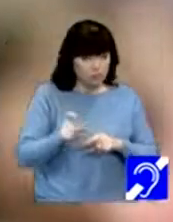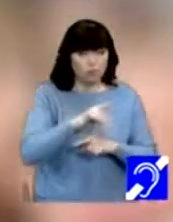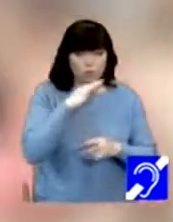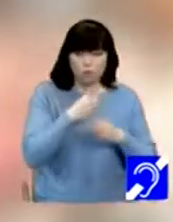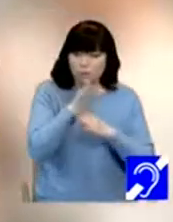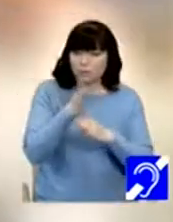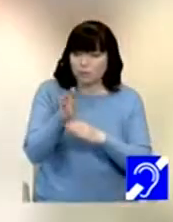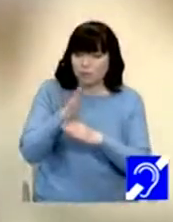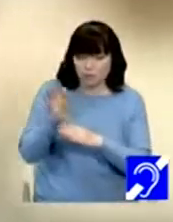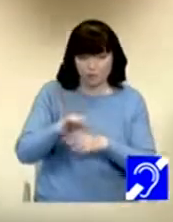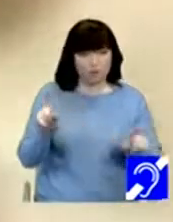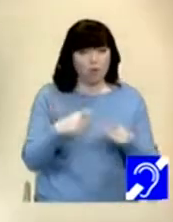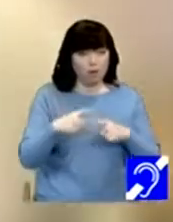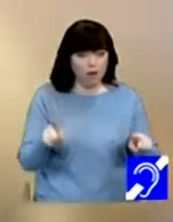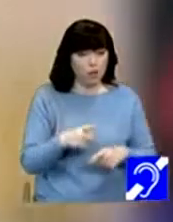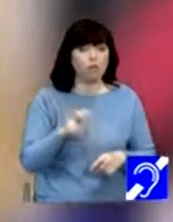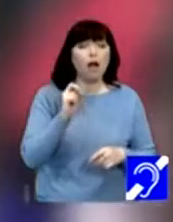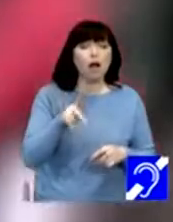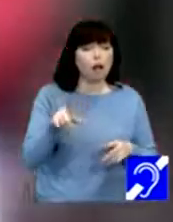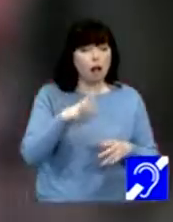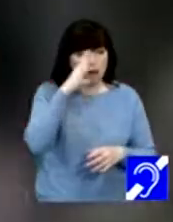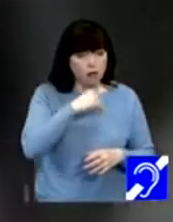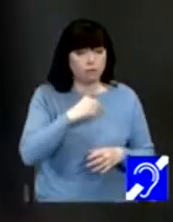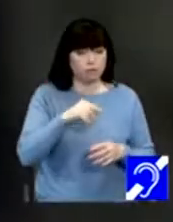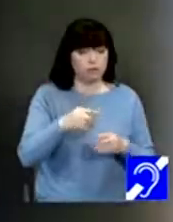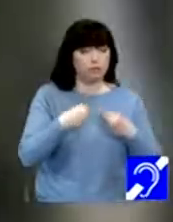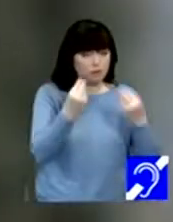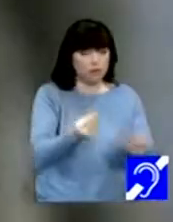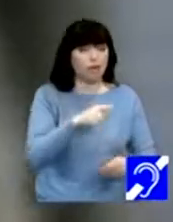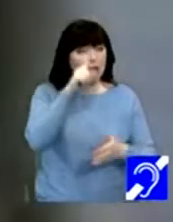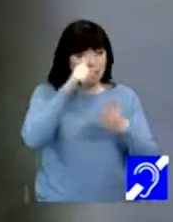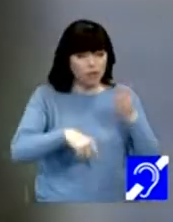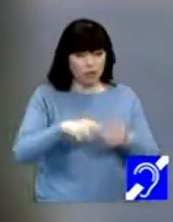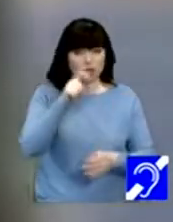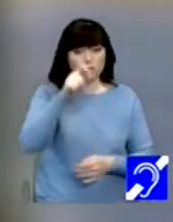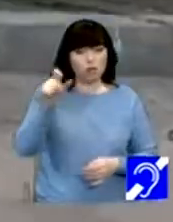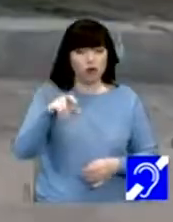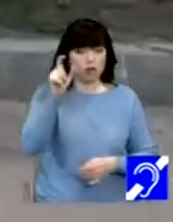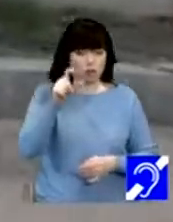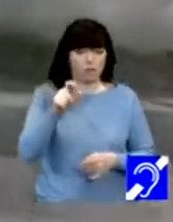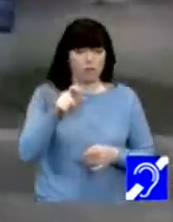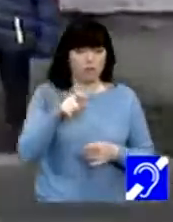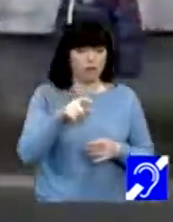toate regiunile de conflict. Cum reușește renumita trupă să aducă speranță cetățenilor ucraineni în aceste